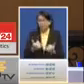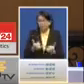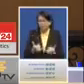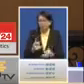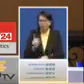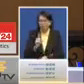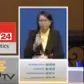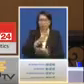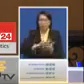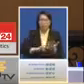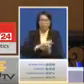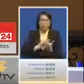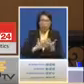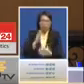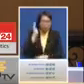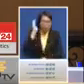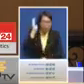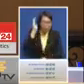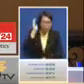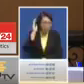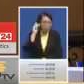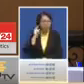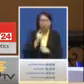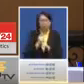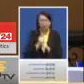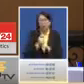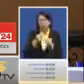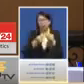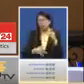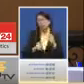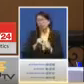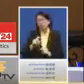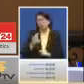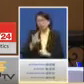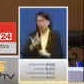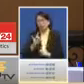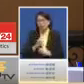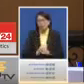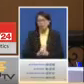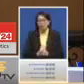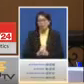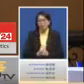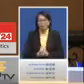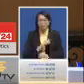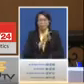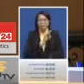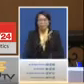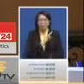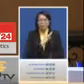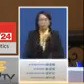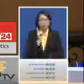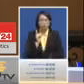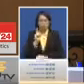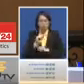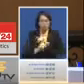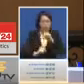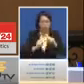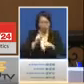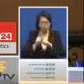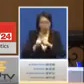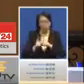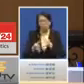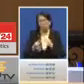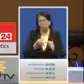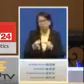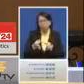แถลงนโยบายนะตามข้อ108ก็สมาชิกต้องซักถามหรือให้ปลายในทางส